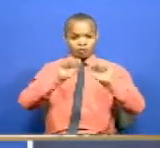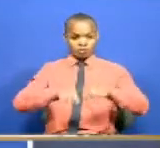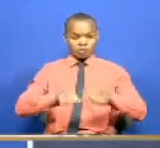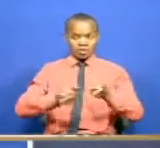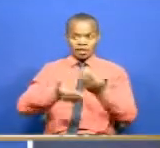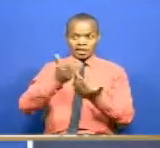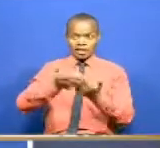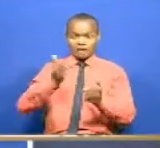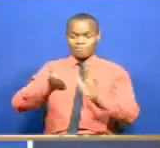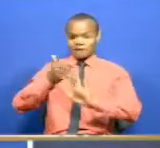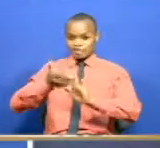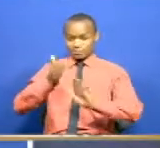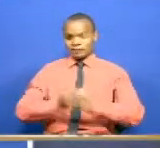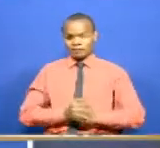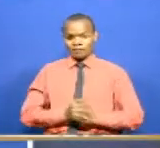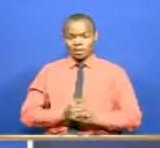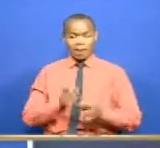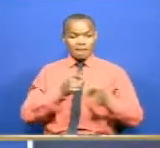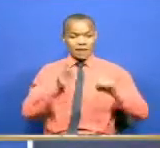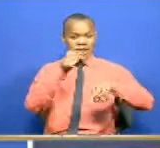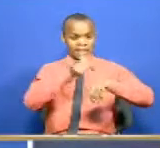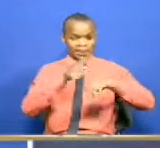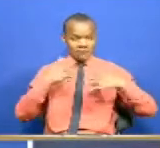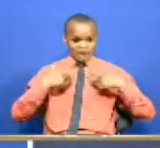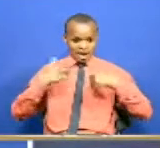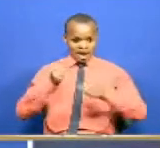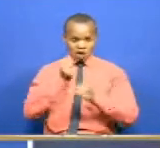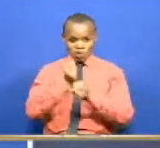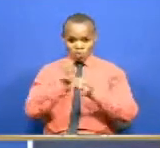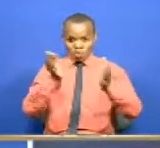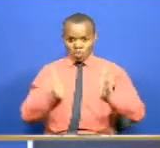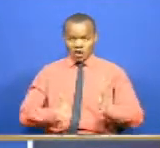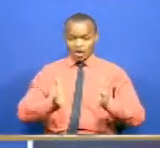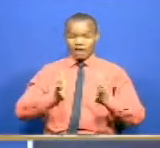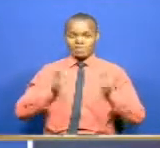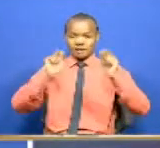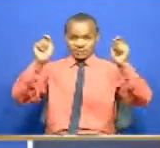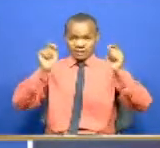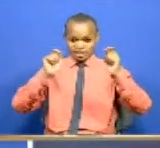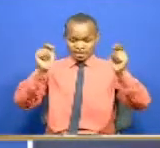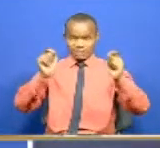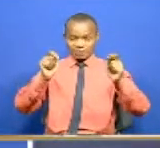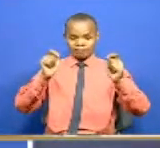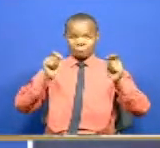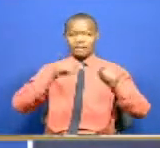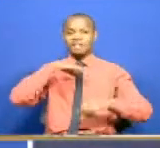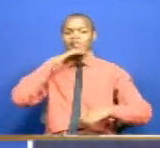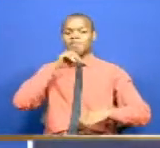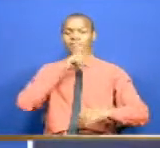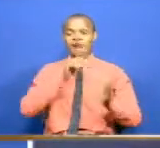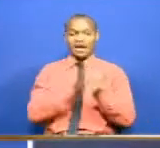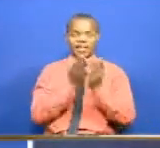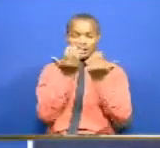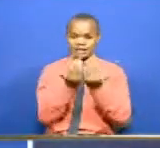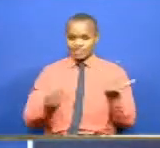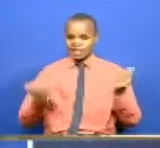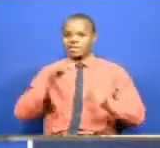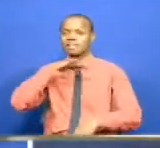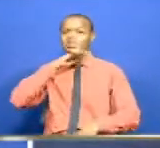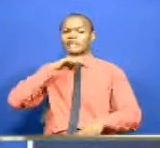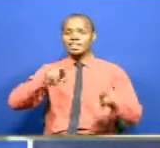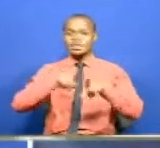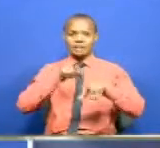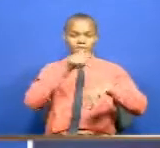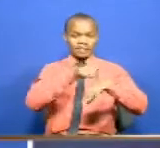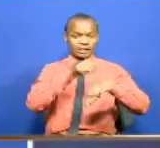wakati. Lakini kutokana na mgomo huo, aliaga dunia Alhamisi jioni, huku mtoto mwenye umri wa miaka 4 pia akiaga dunia baada ya mgomo